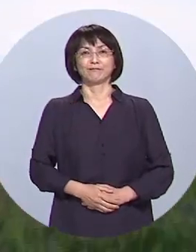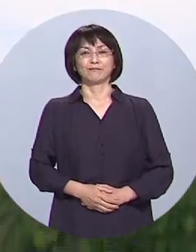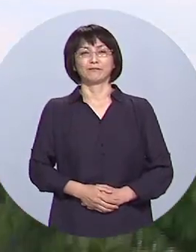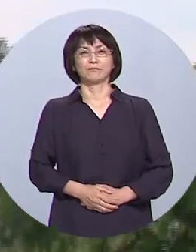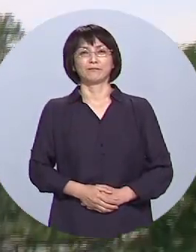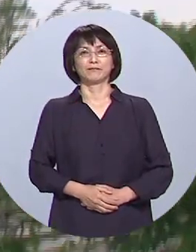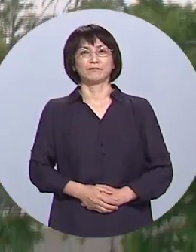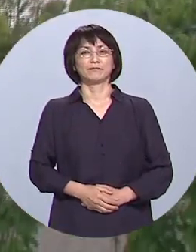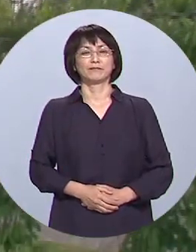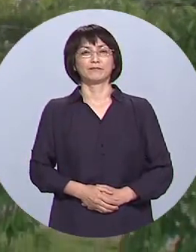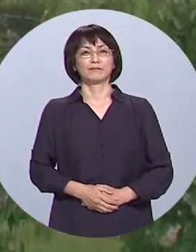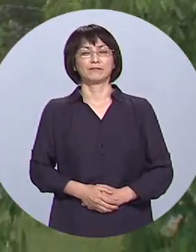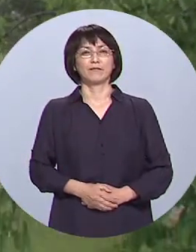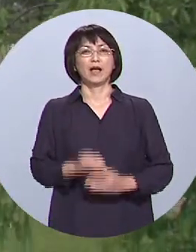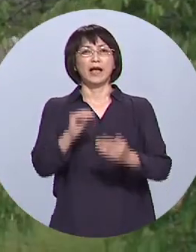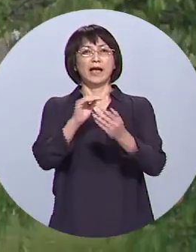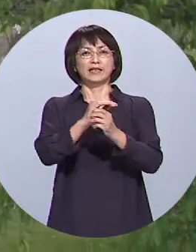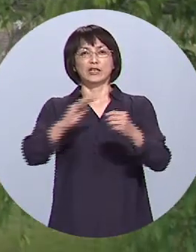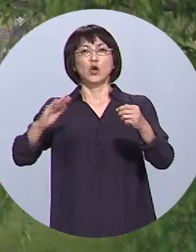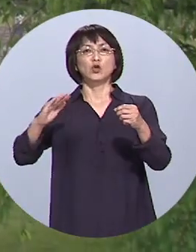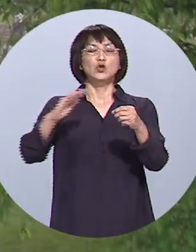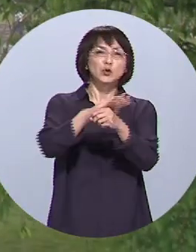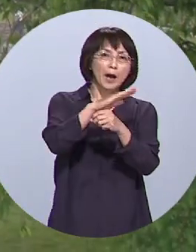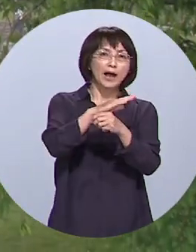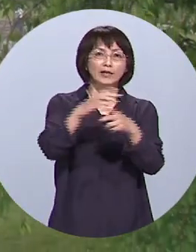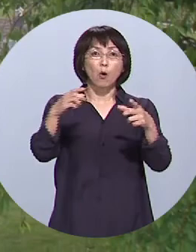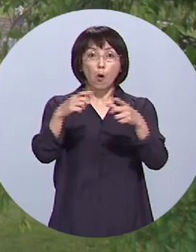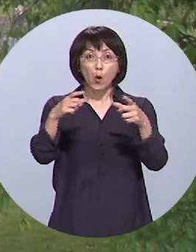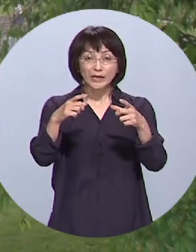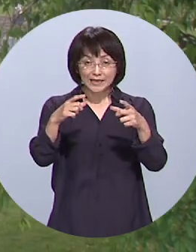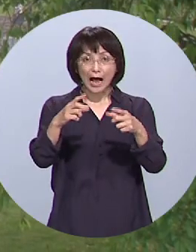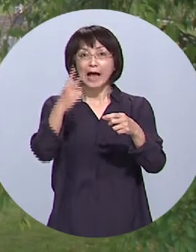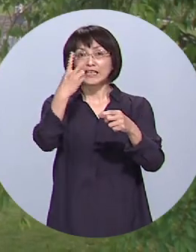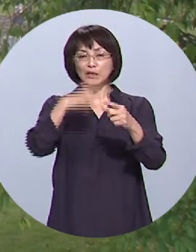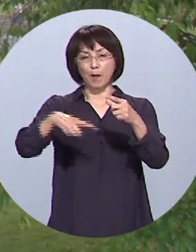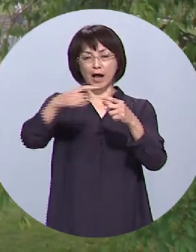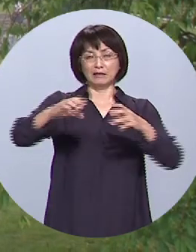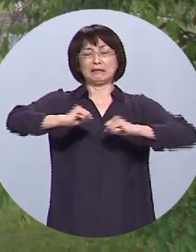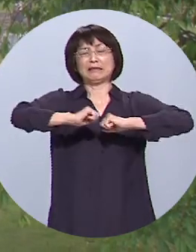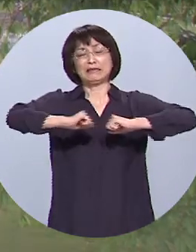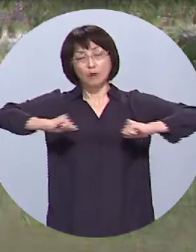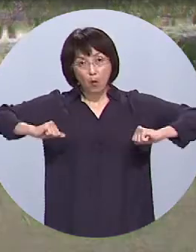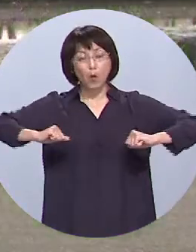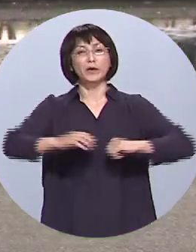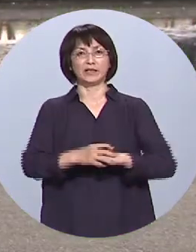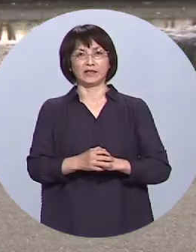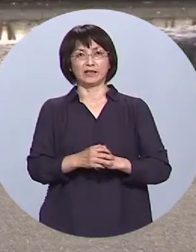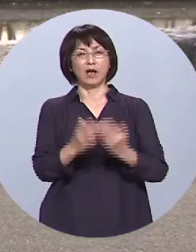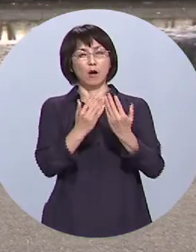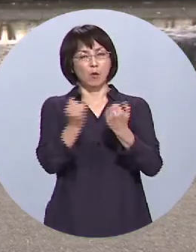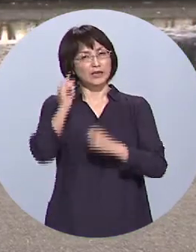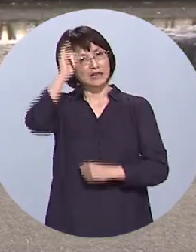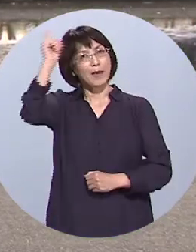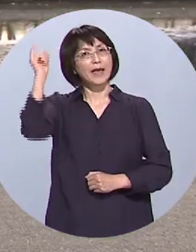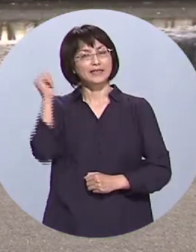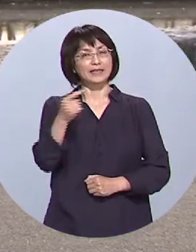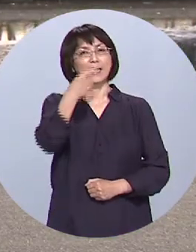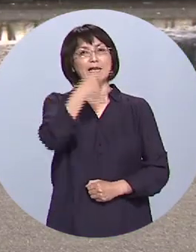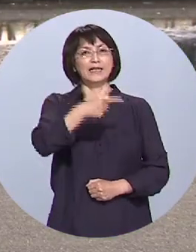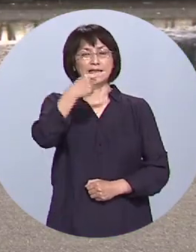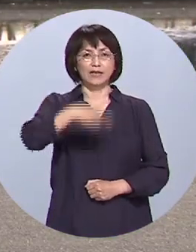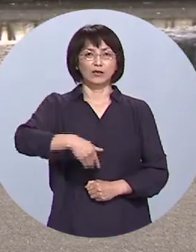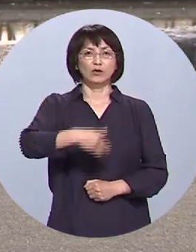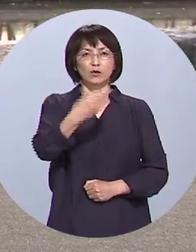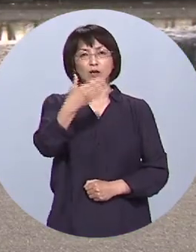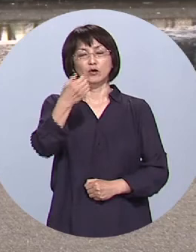成の森公園は埼玉スーパーアリーナ約2個分の広さがあります。森をイメージして1996